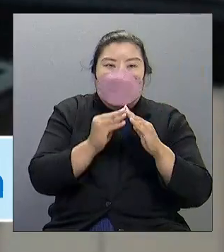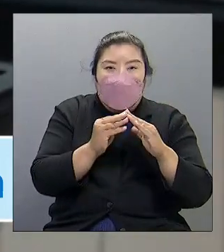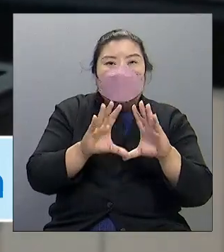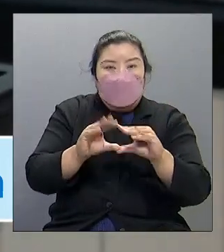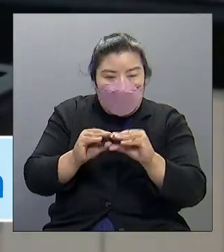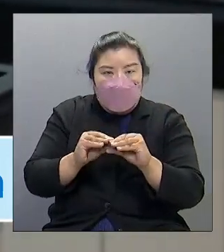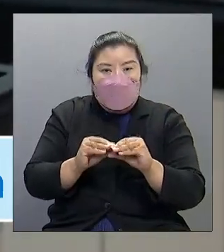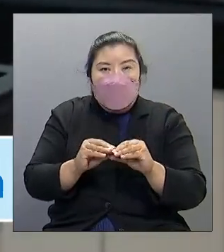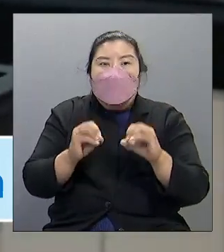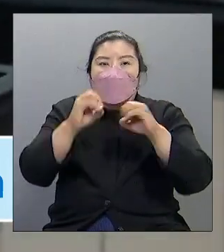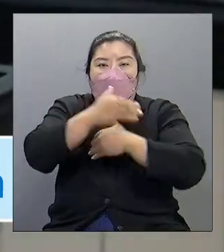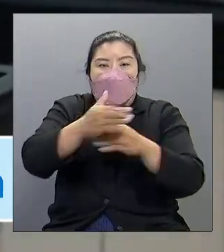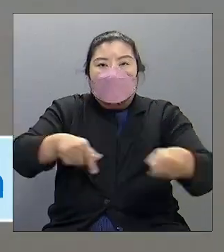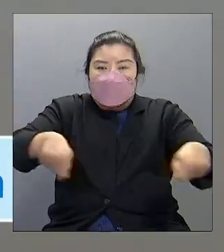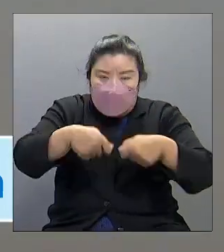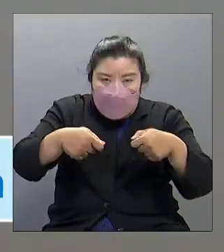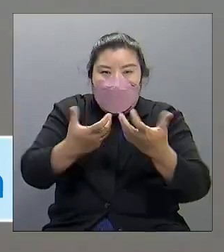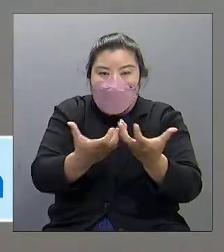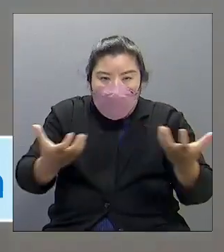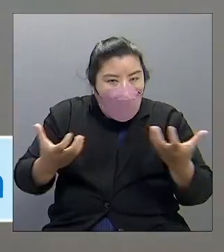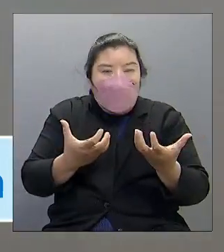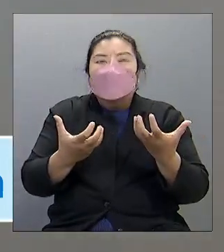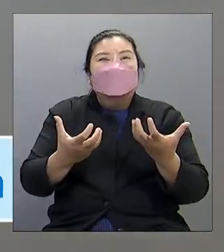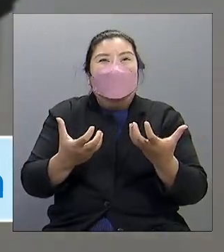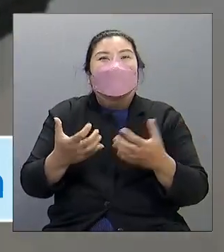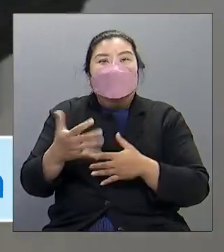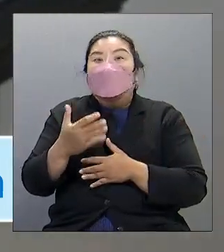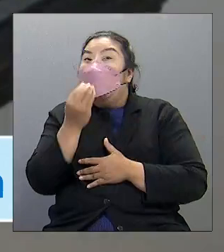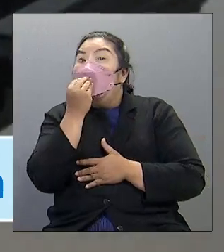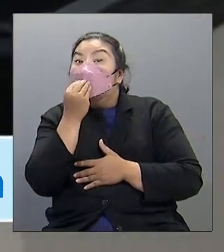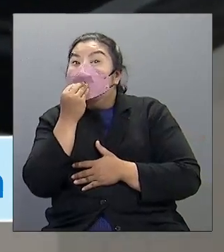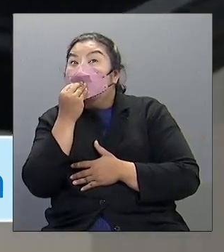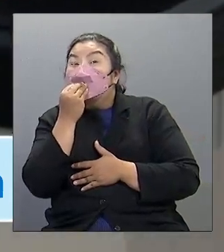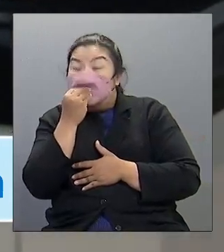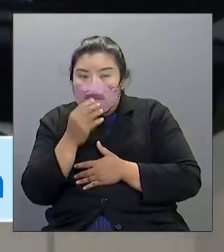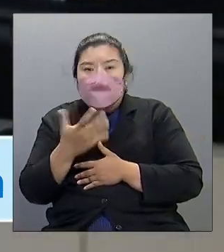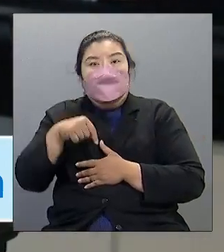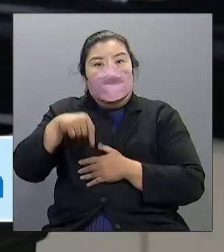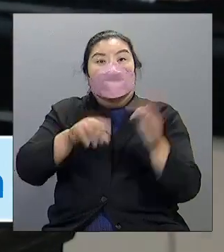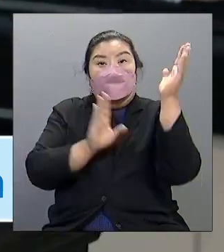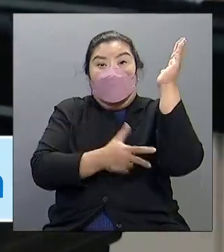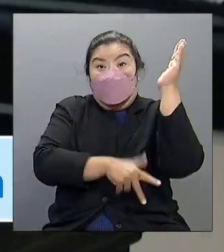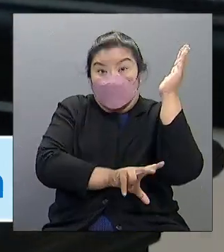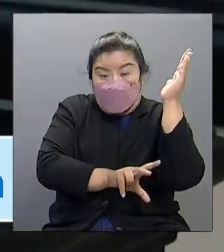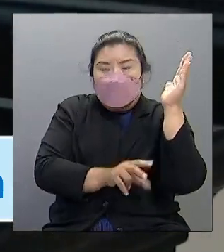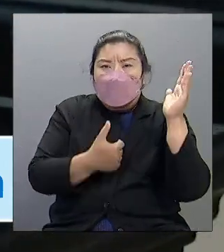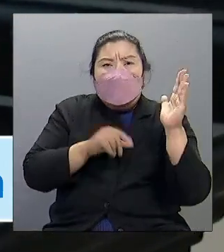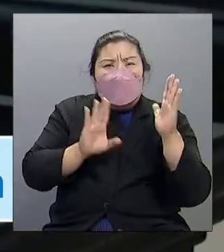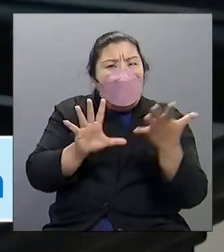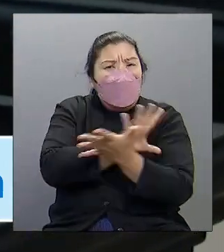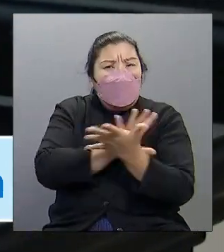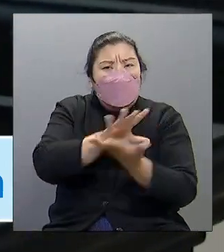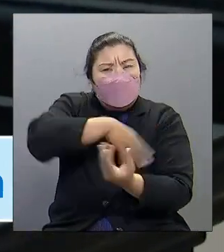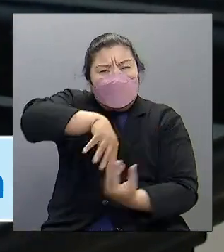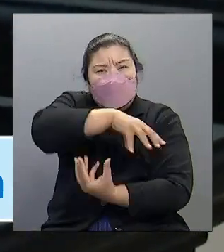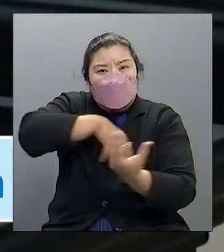นอนและเข้าของเคื่องใช้ต่าง ๆ ภายใบ้านค่ะรวถึงอาหารของชาวพนรกัในภูเก็เป็อาหารทผสมประสาม วัฒนธร